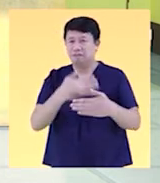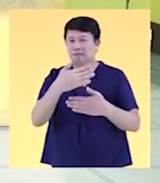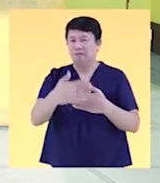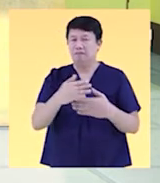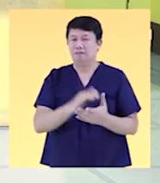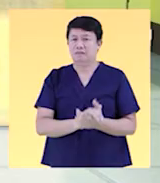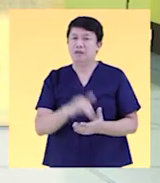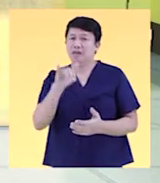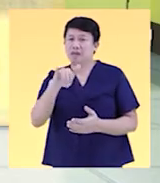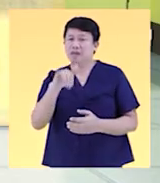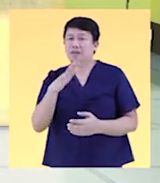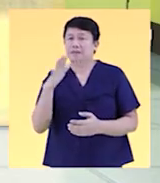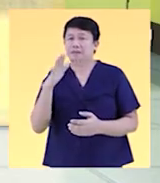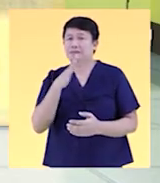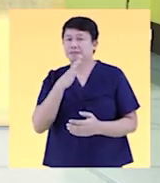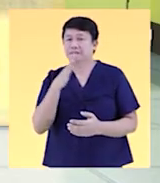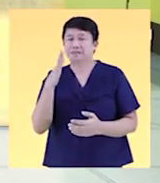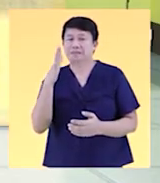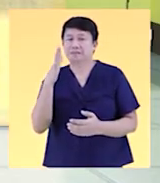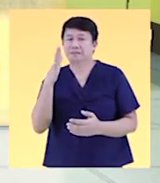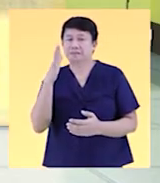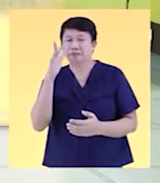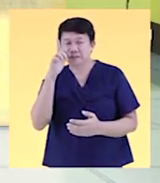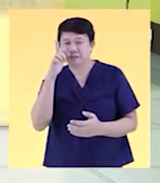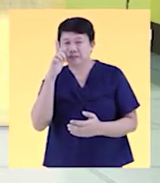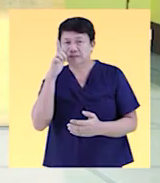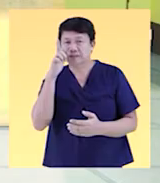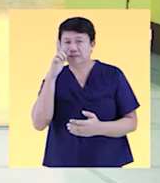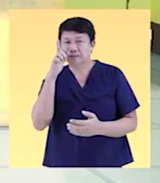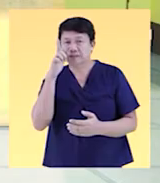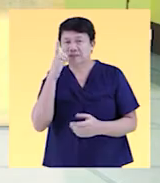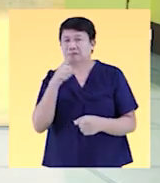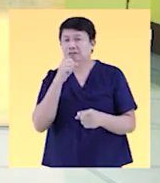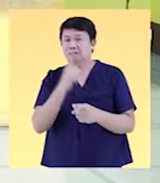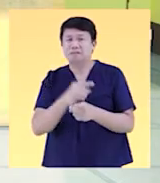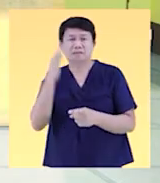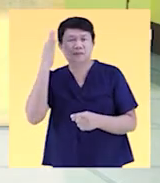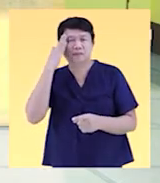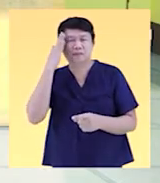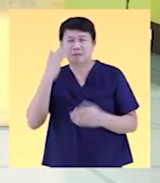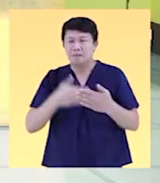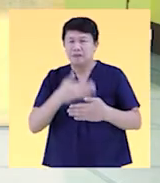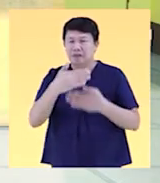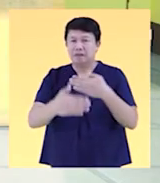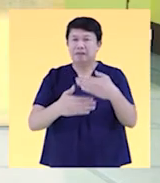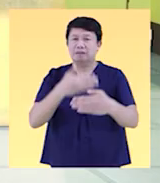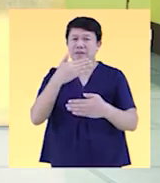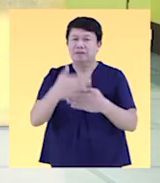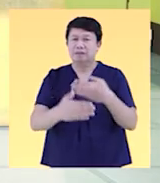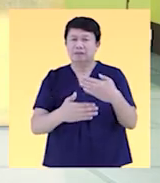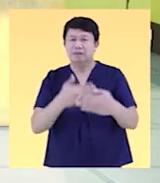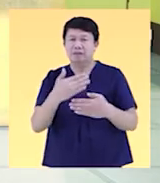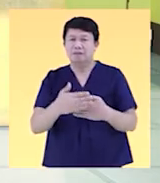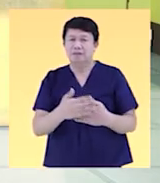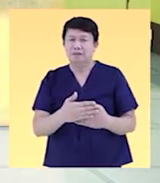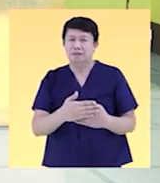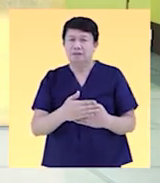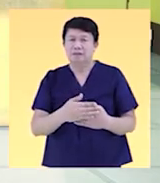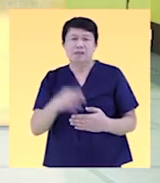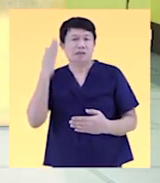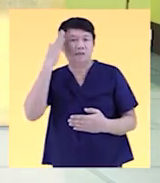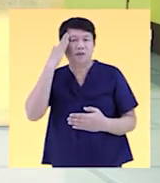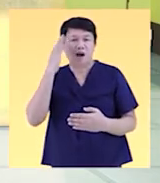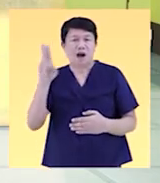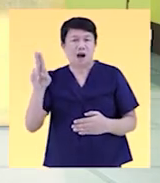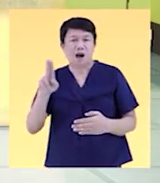procedure. Oo, anak. Dapat kabisado mo ang pagkakasunod-sunod ng mga ito at alam mo kung